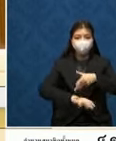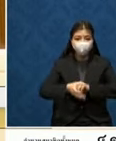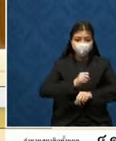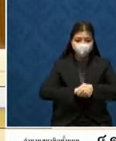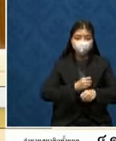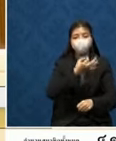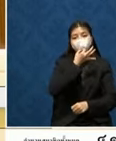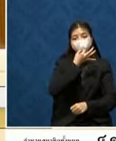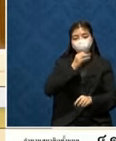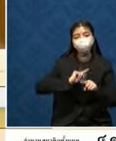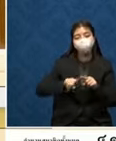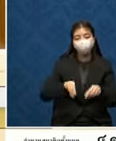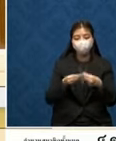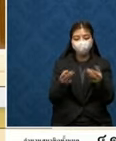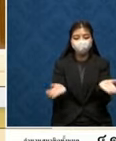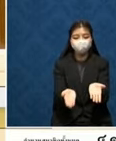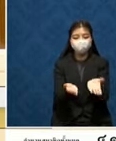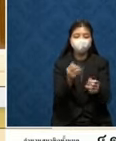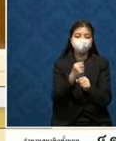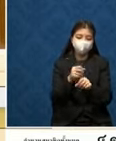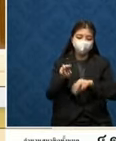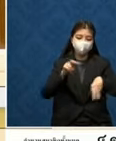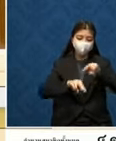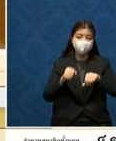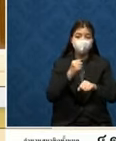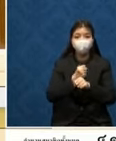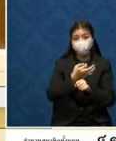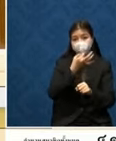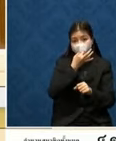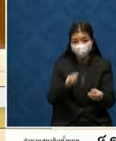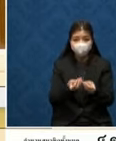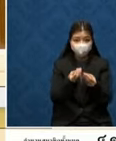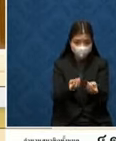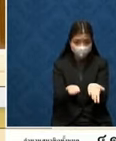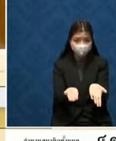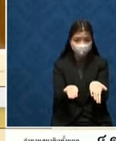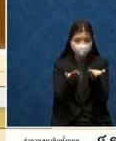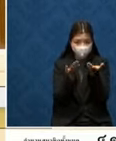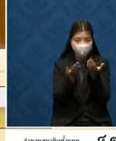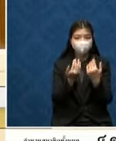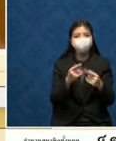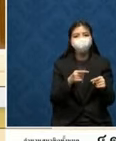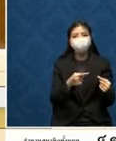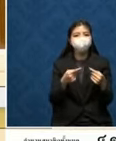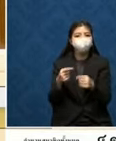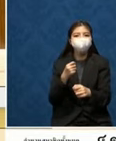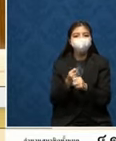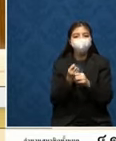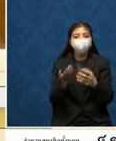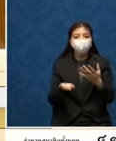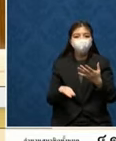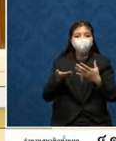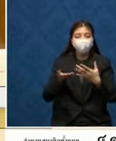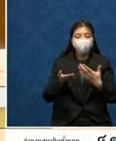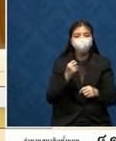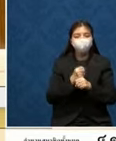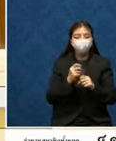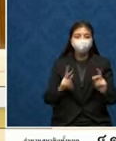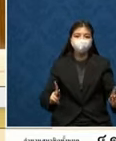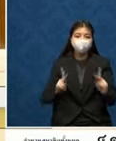สาขาวิชาชีพจัดหางานให้ทำนอกจากระดับชุมชนแล้วนะซึ่งถือว่าเป็นฐานรากของประเทศกระทรวง